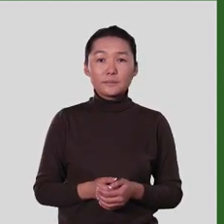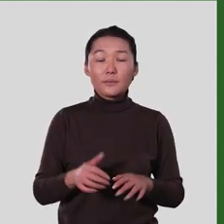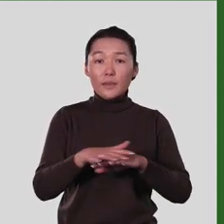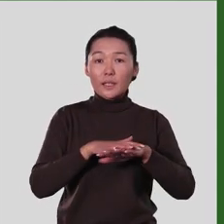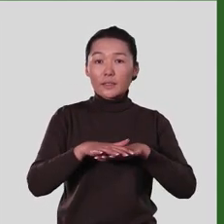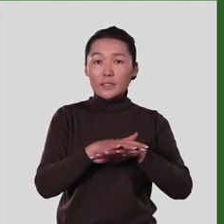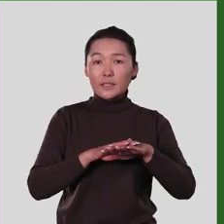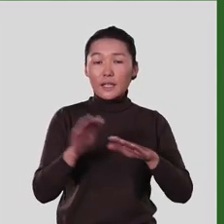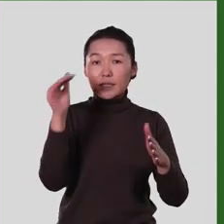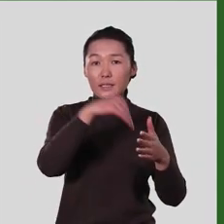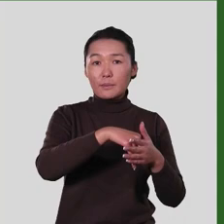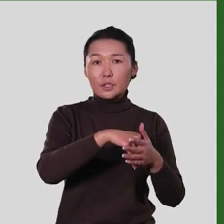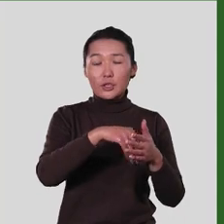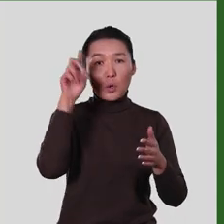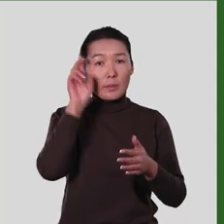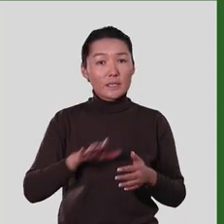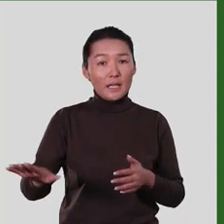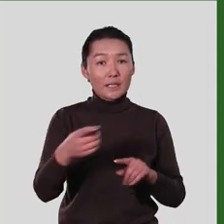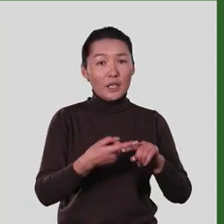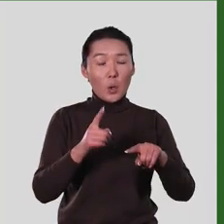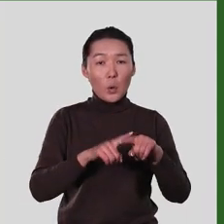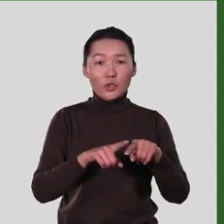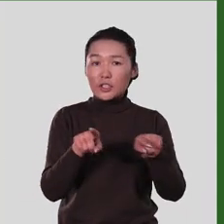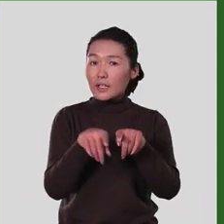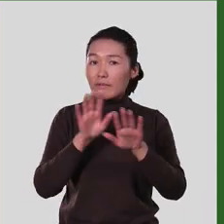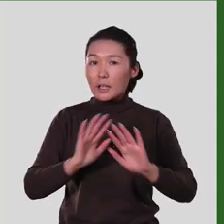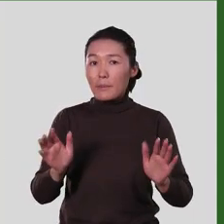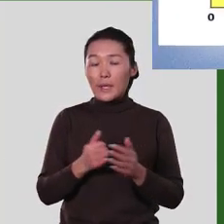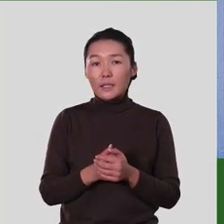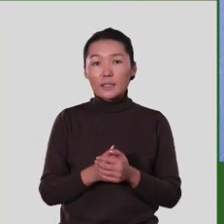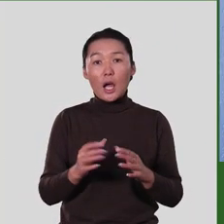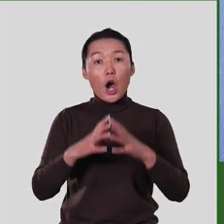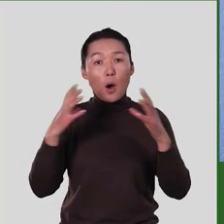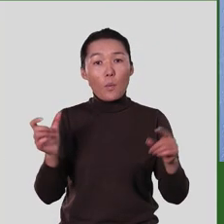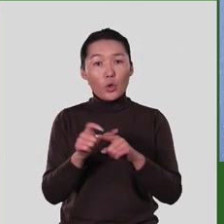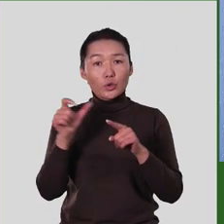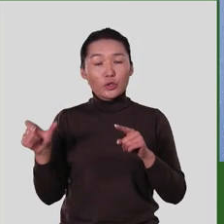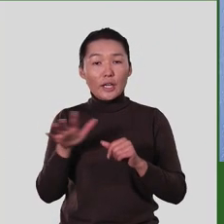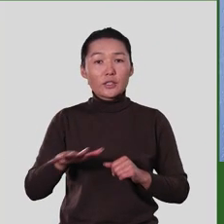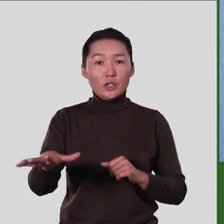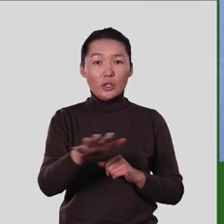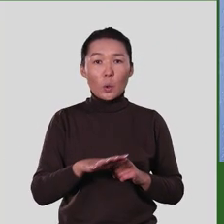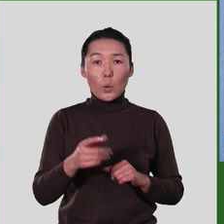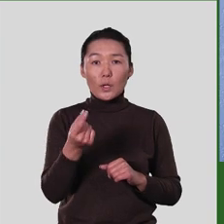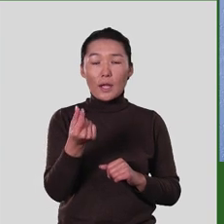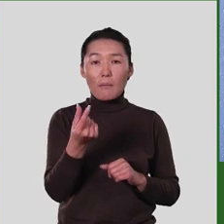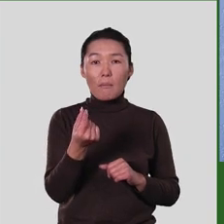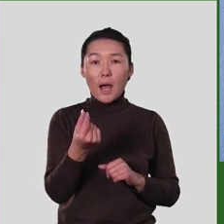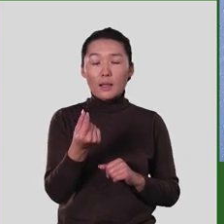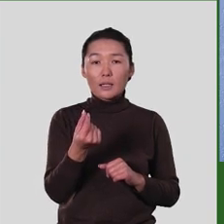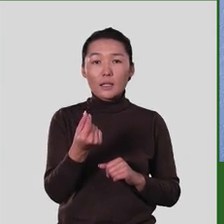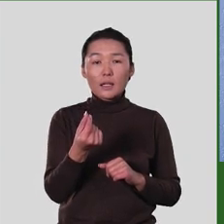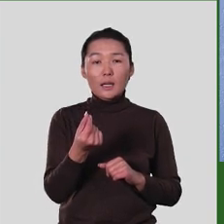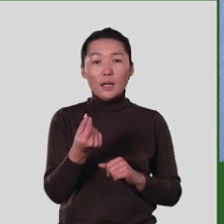Население размещено по стране очень неравномерно, ведь большая ее часть территории мало пригодна для